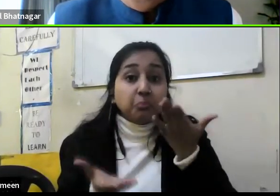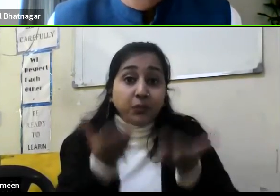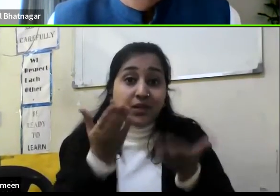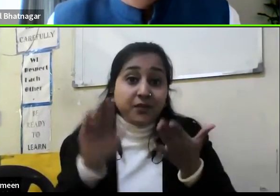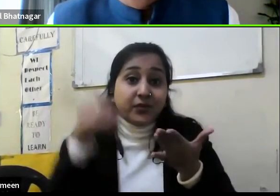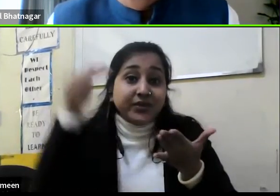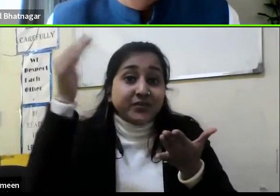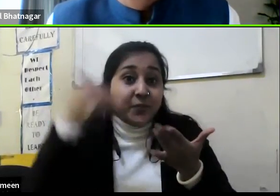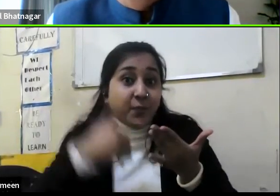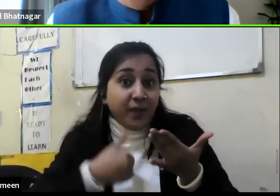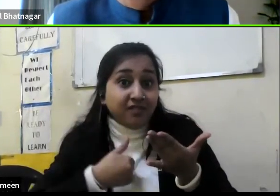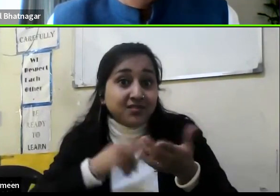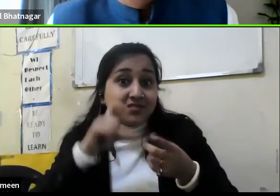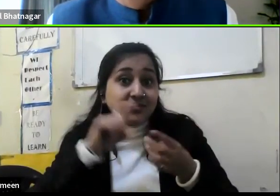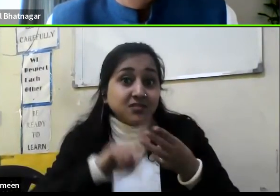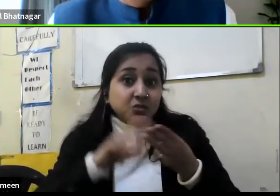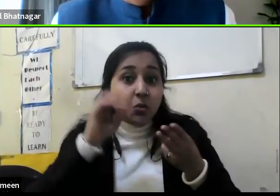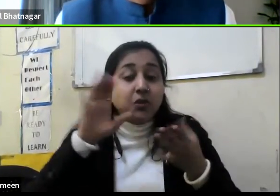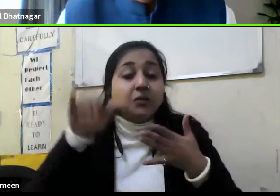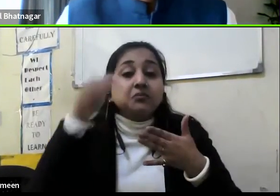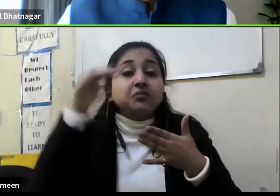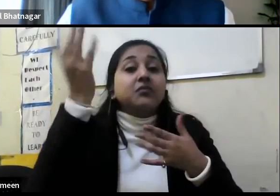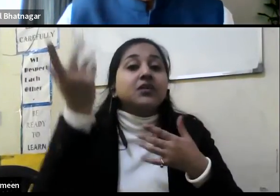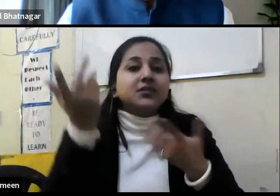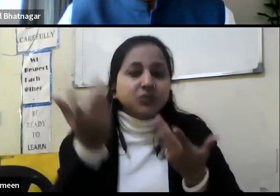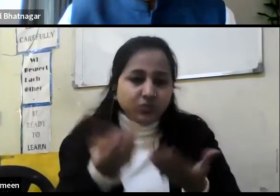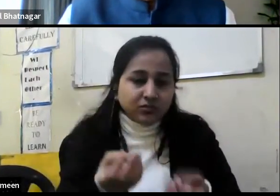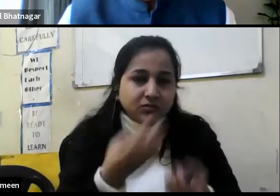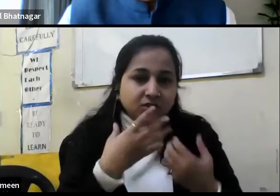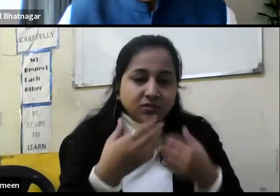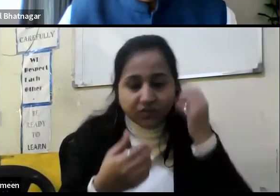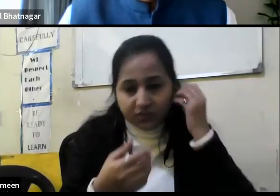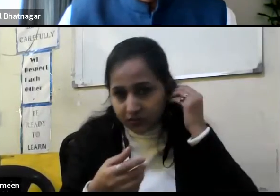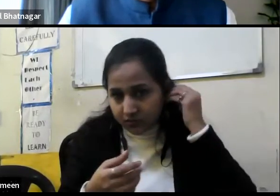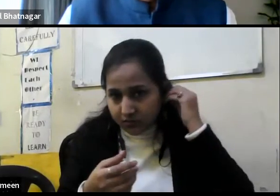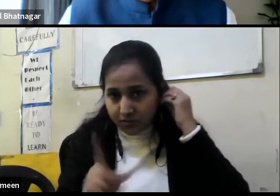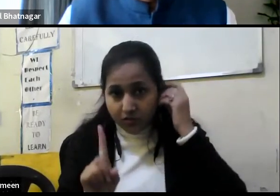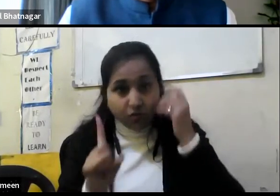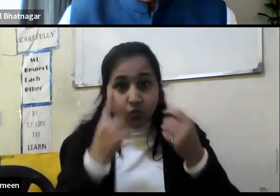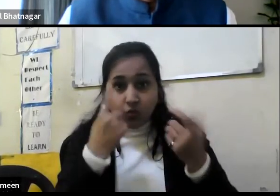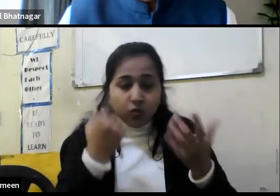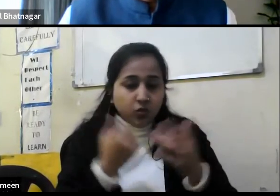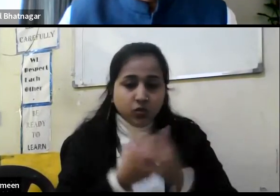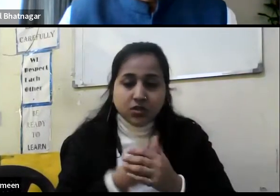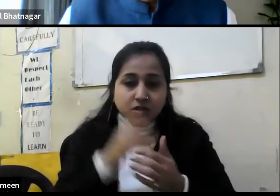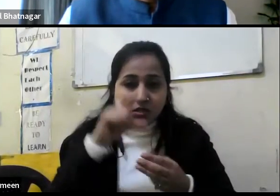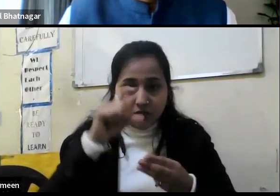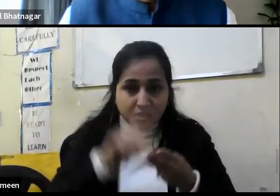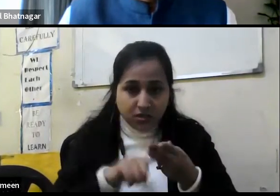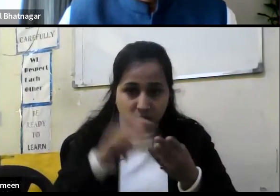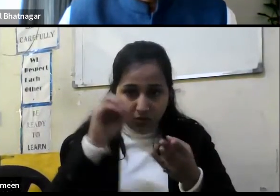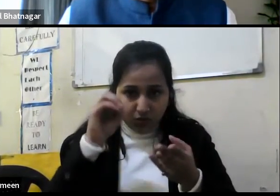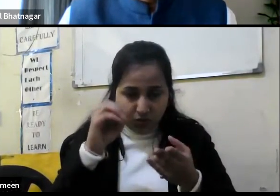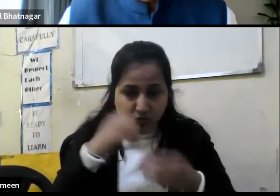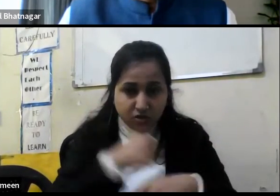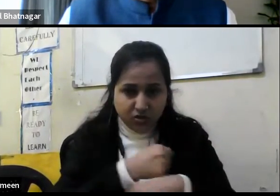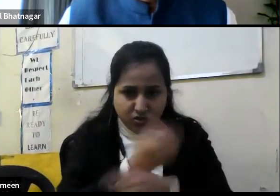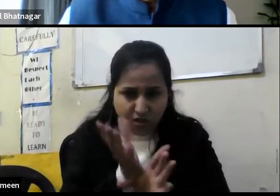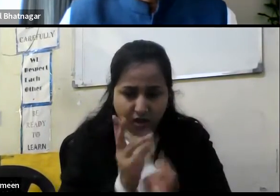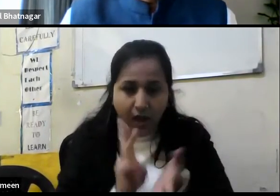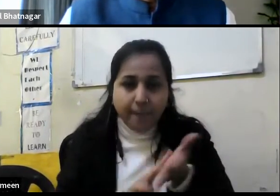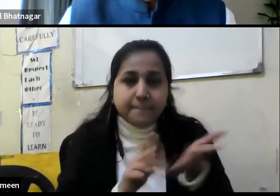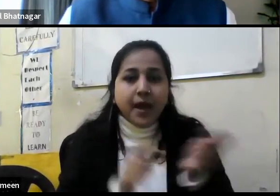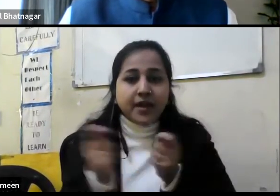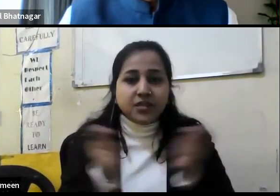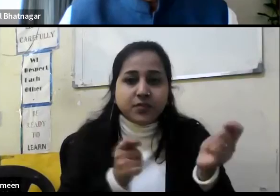CEO sometime, but आप जरा इनको गाइड कीजिए। एक तो सीईओ का जो रोल है जनरल मैनेजमेंट का रोल है,